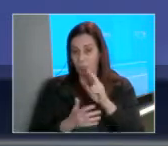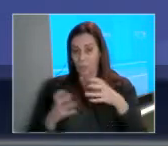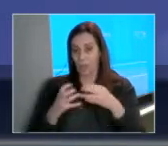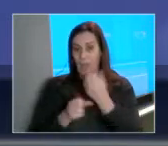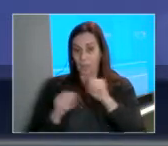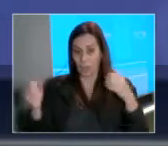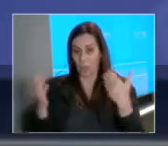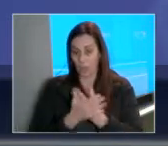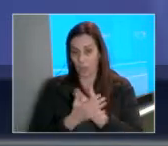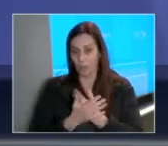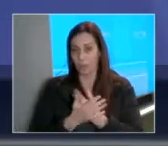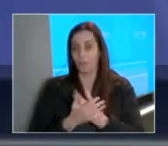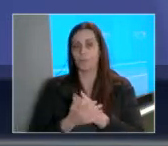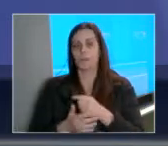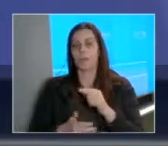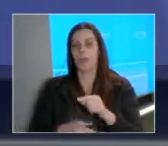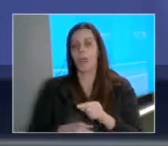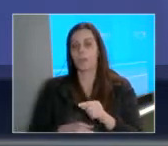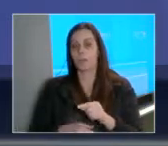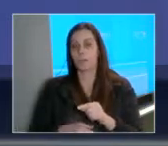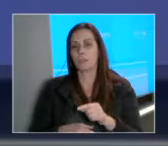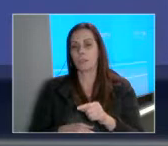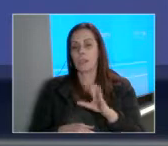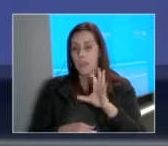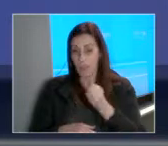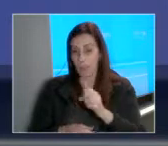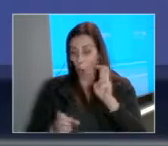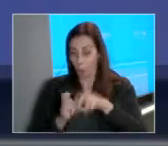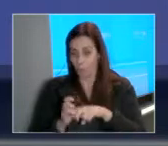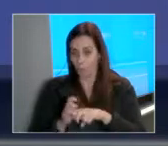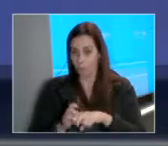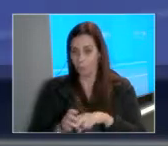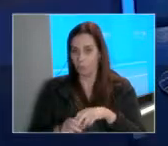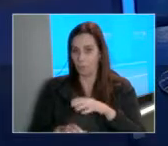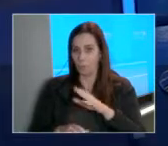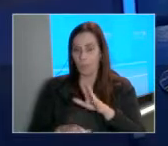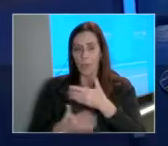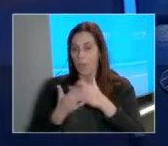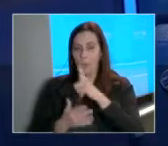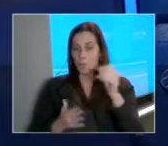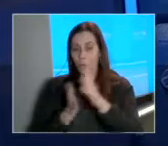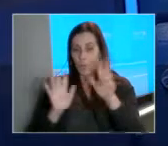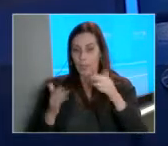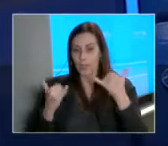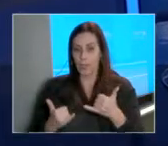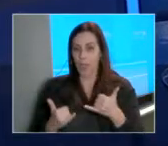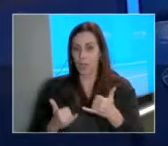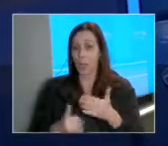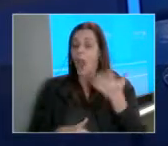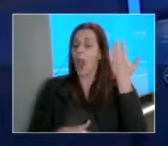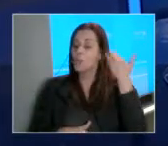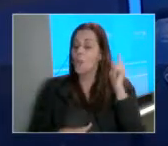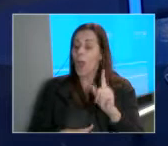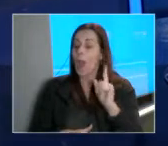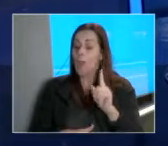המפלגה הליברלית החדשה, ליבי מולד, עומדת בראשה, אם הם חוברים... אין להם 118. אין להם 118 עכשיו, אבל... זה היה הגליק